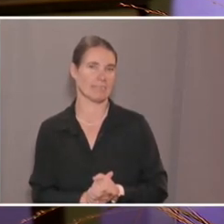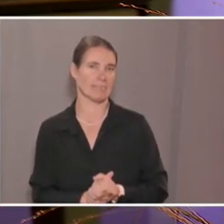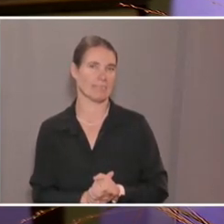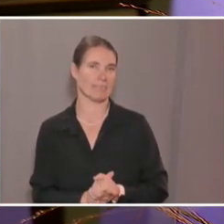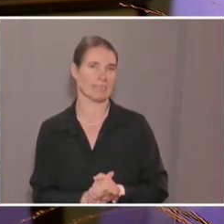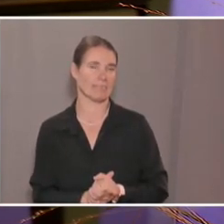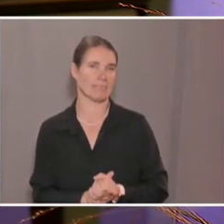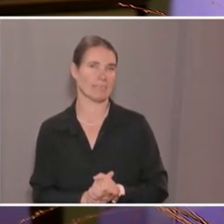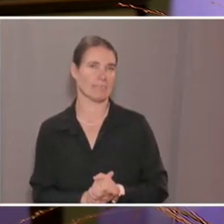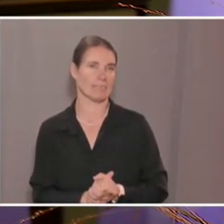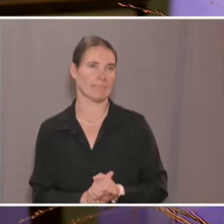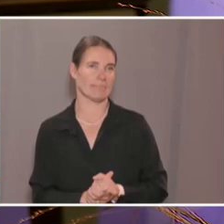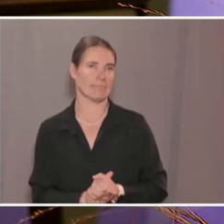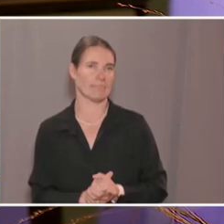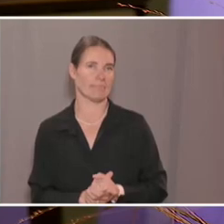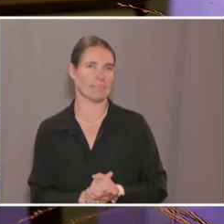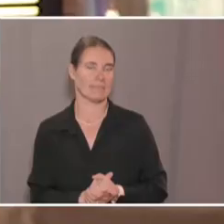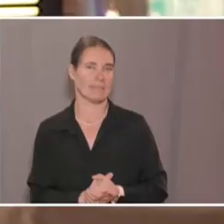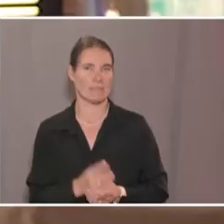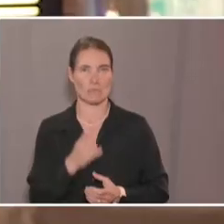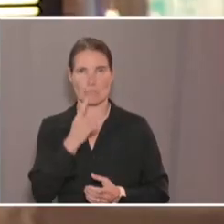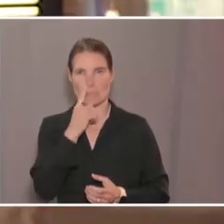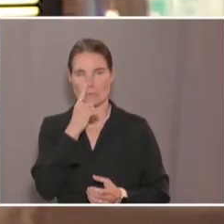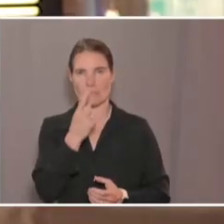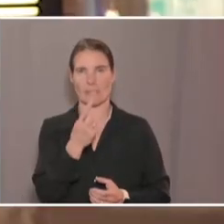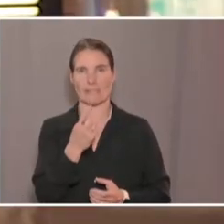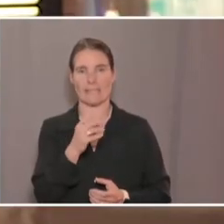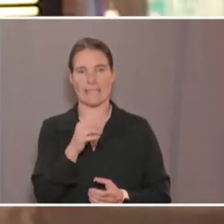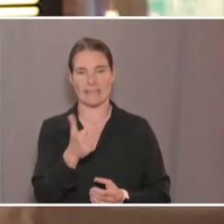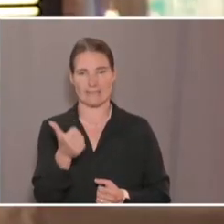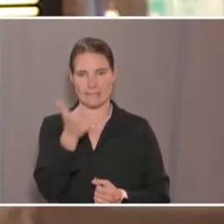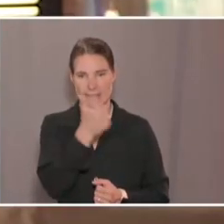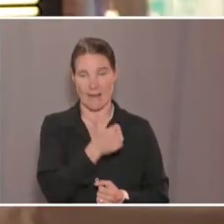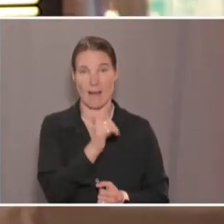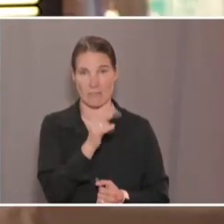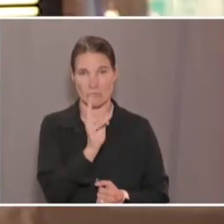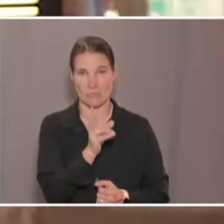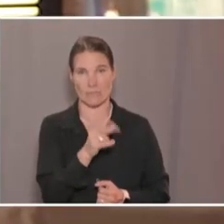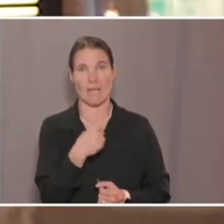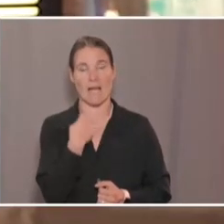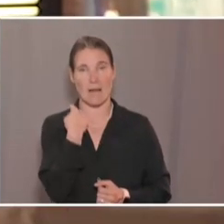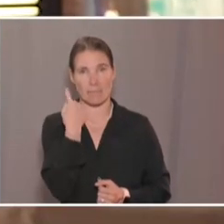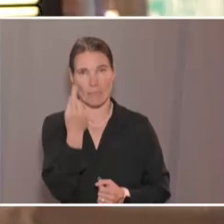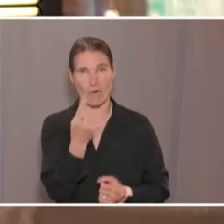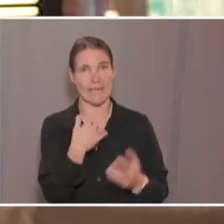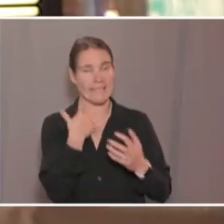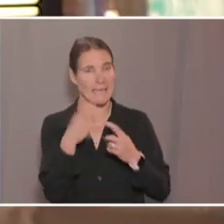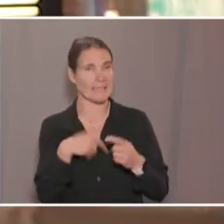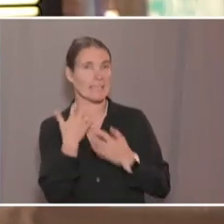ziehe spontan drei Konsequenzen draus. Erstens, ja, wir müssen ab morgen eine andere Geschichte